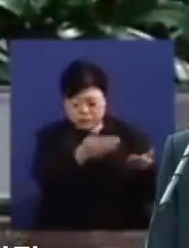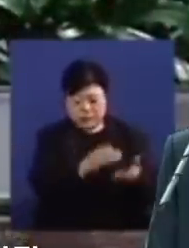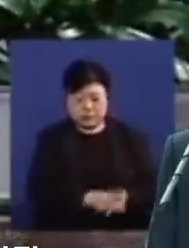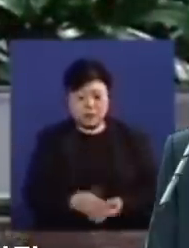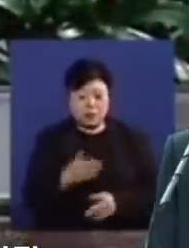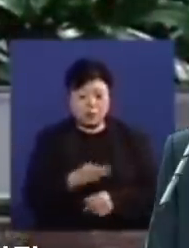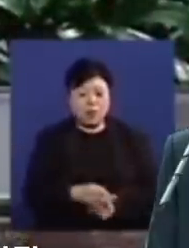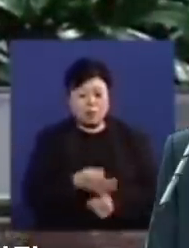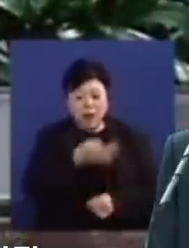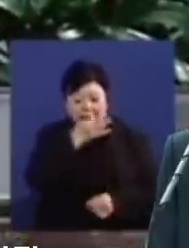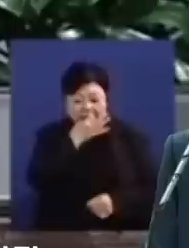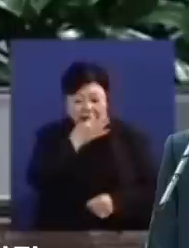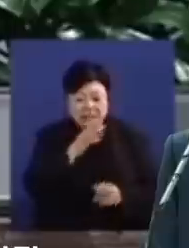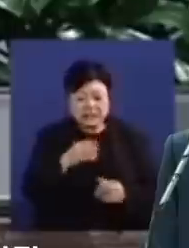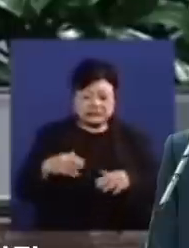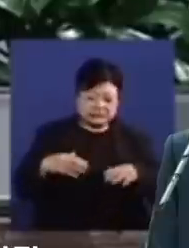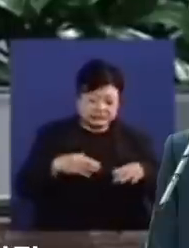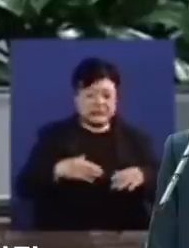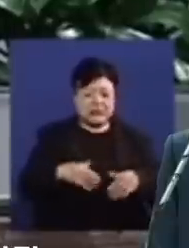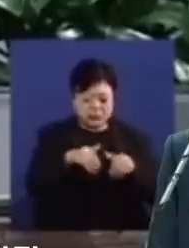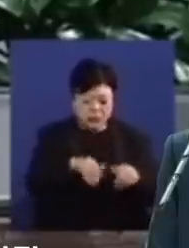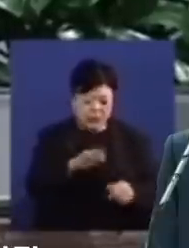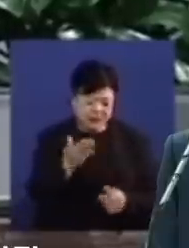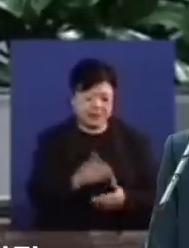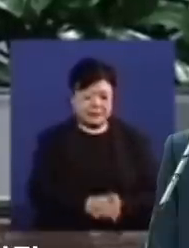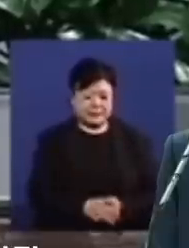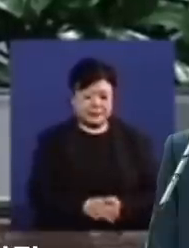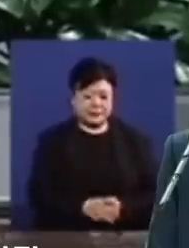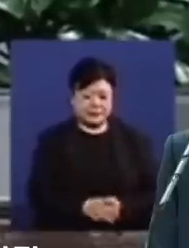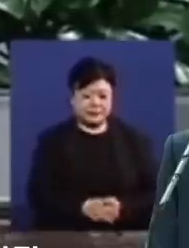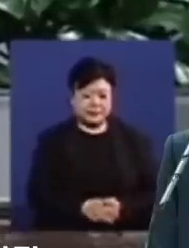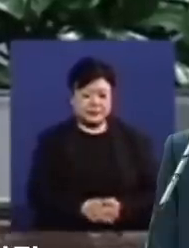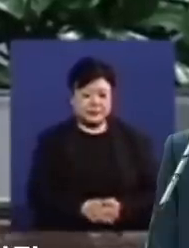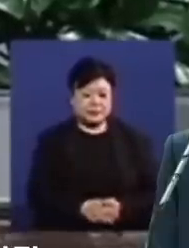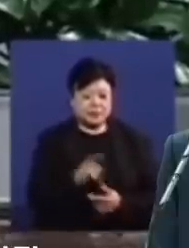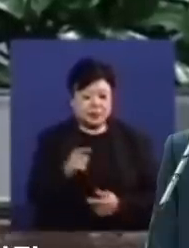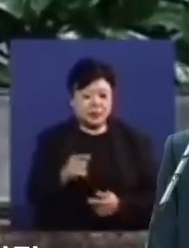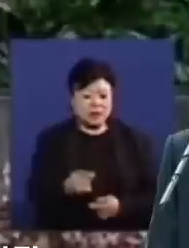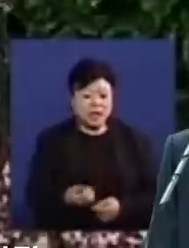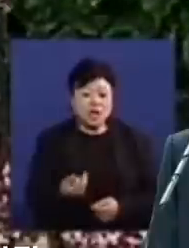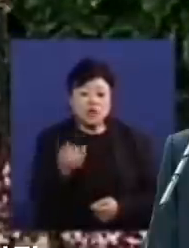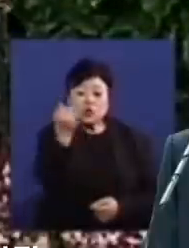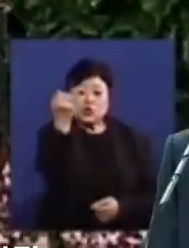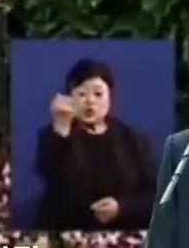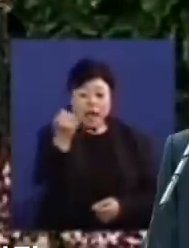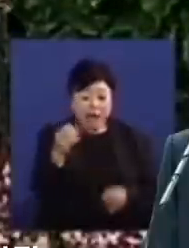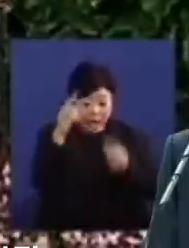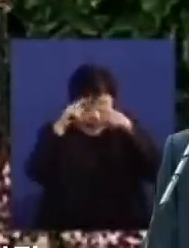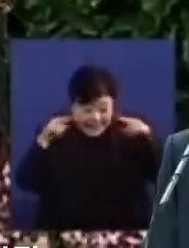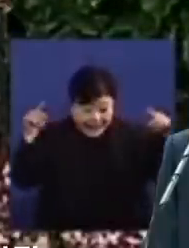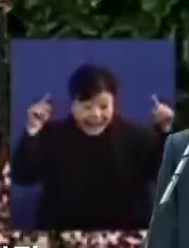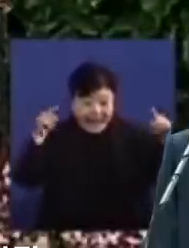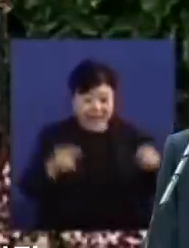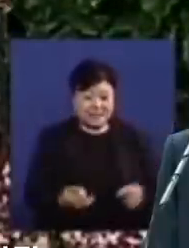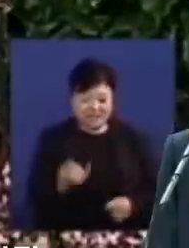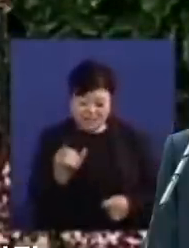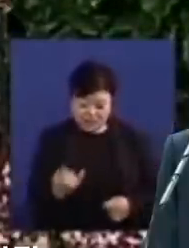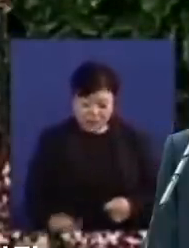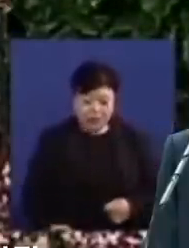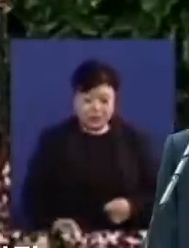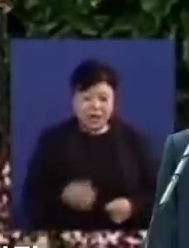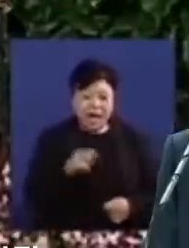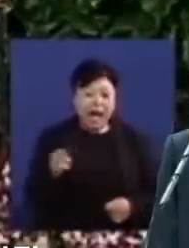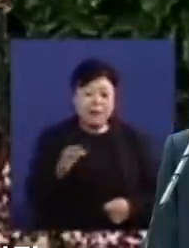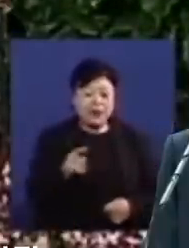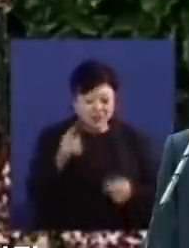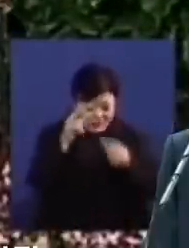육신의 정욕, 안목의 정욕, 이생의 자랑의 노예가 되고 마는 것입니다. 더욱 놀라운 것은 그의 누나 보스턴 대학교에서 그리고 여동생도 하버드